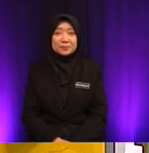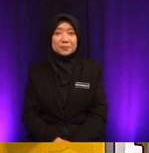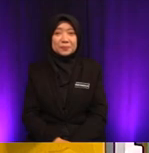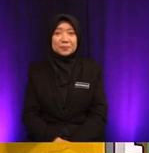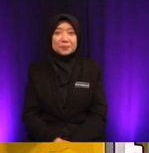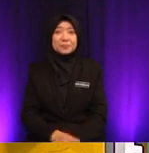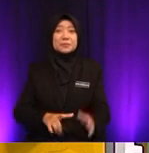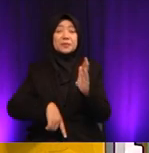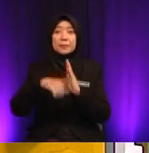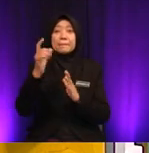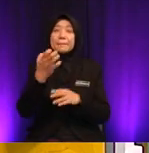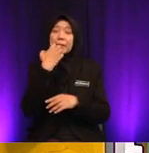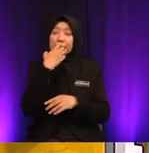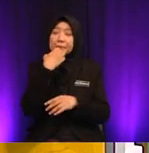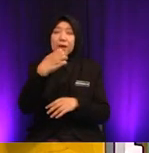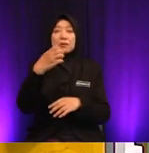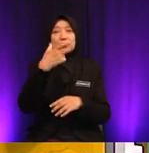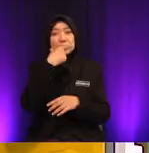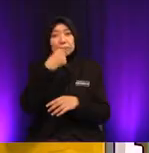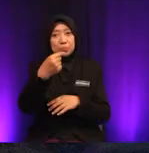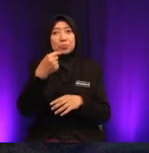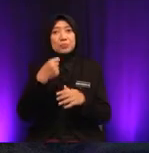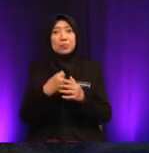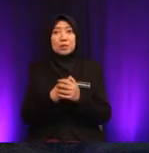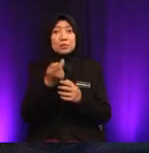lebih enak lebih enak